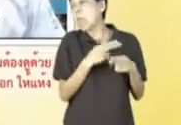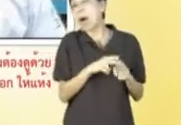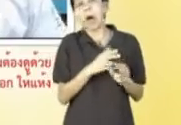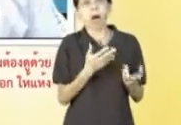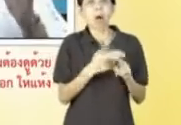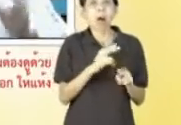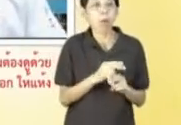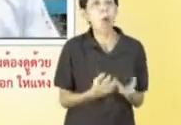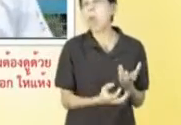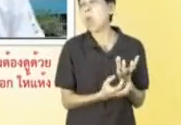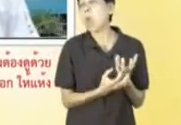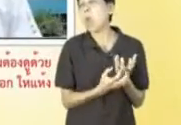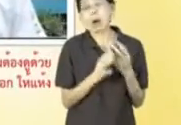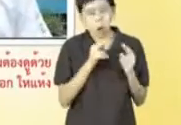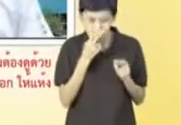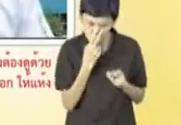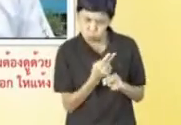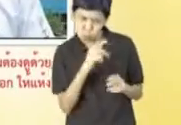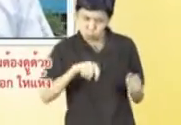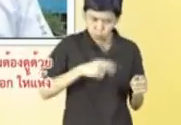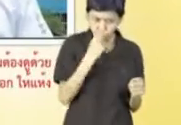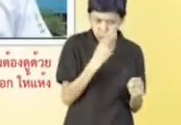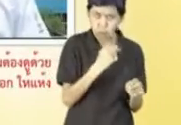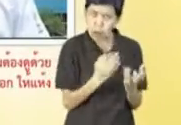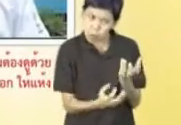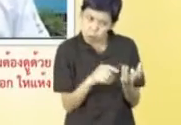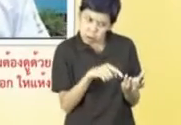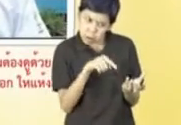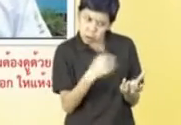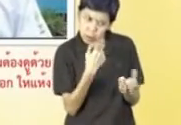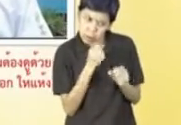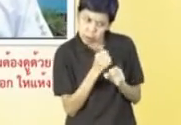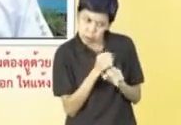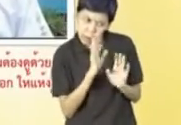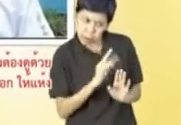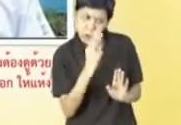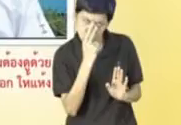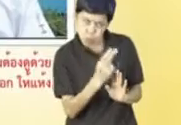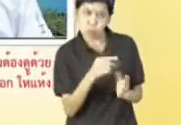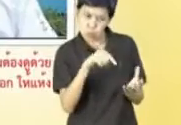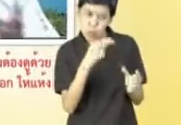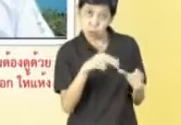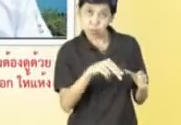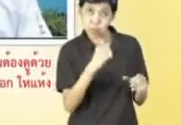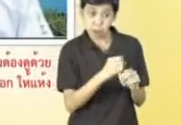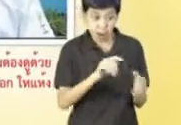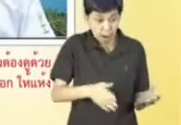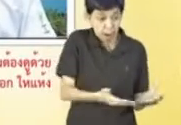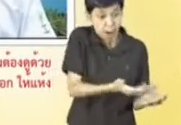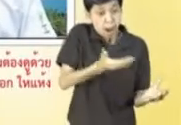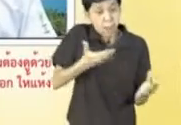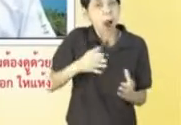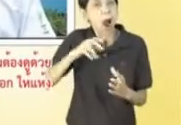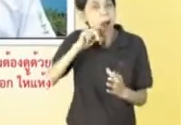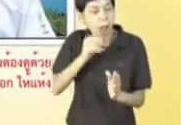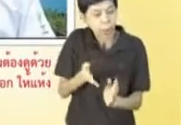าจารย์บอกต้มก็ต้มอย่างเดียวเลยต้องดูด้วยนะครับว่าการต้มเนี่ยควรจะอยู่ในลักษณะแบบไหนนะฮะแล้วขึ้นมาก็เอามาคั้